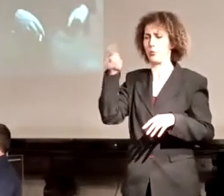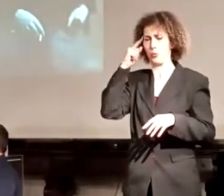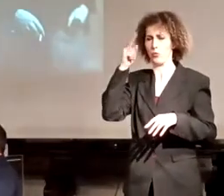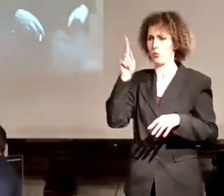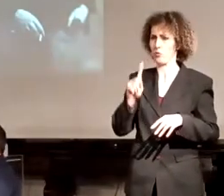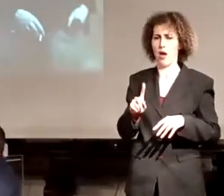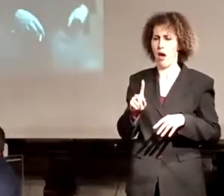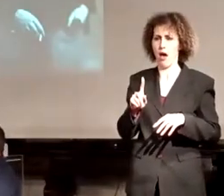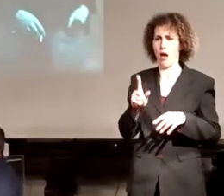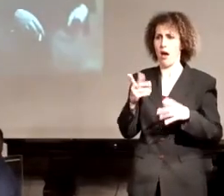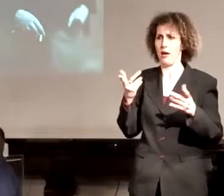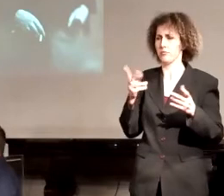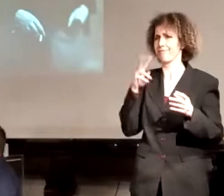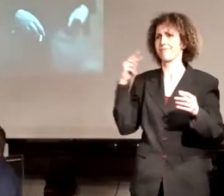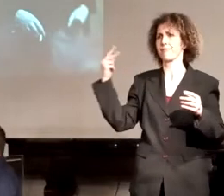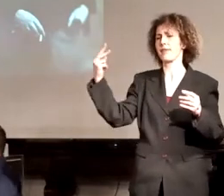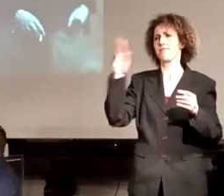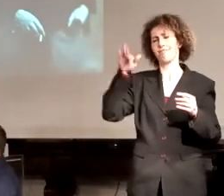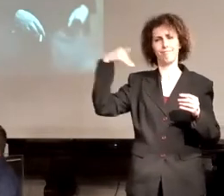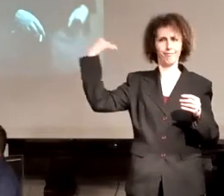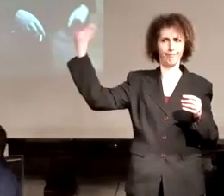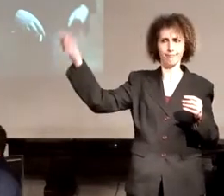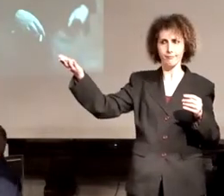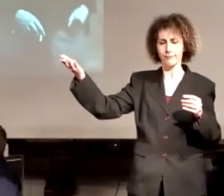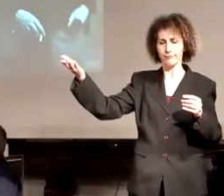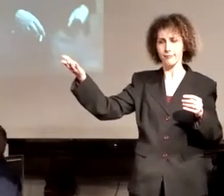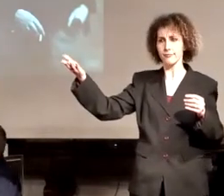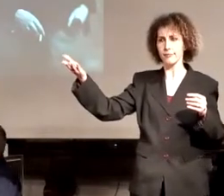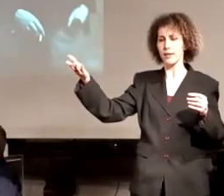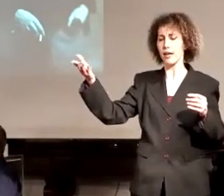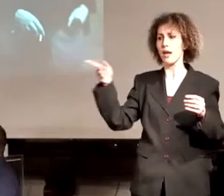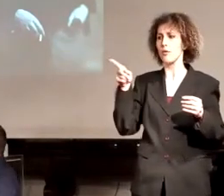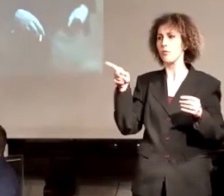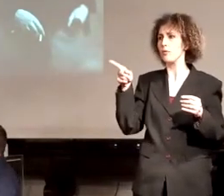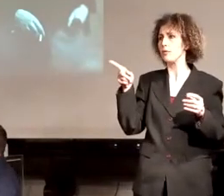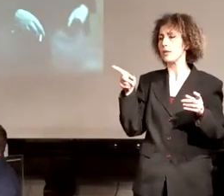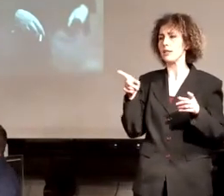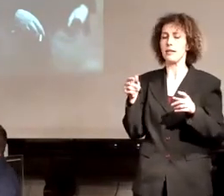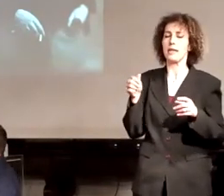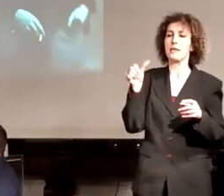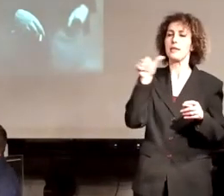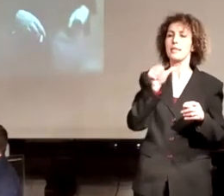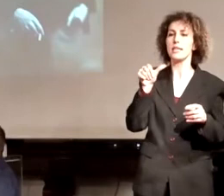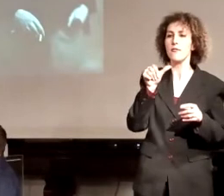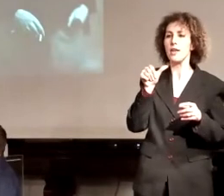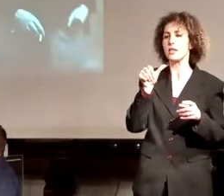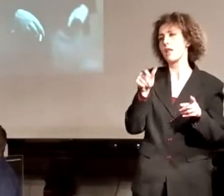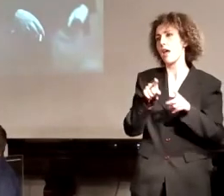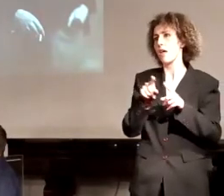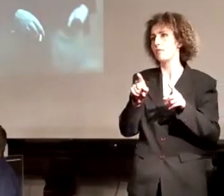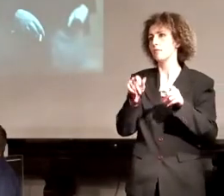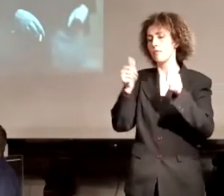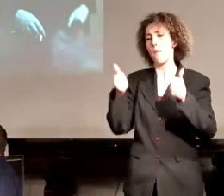un punto di vista esterno questo è completamente stevenson ma anche moderno